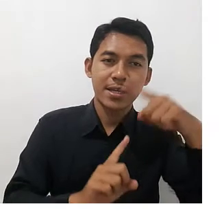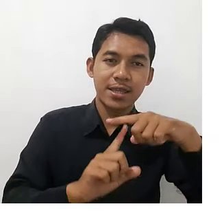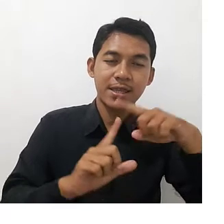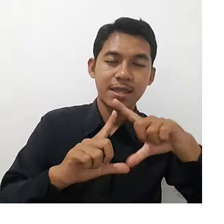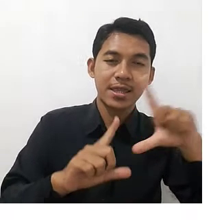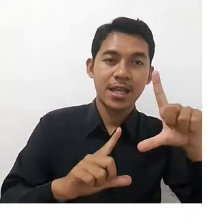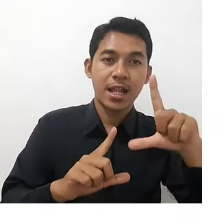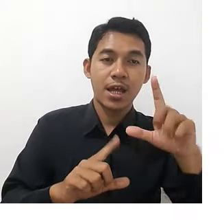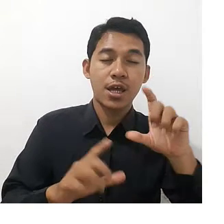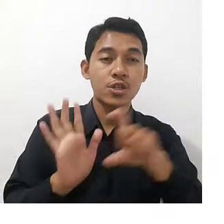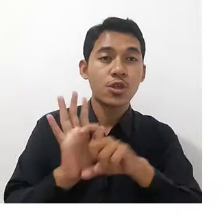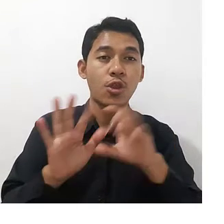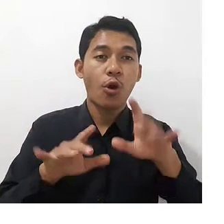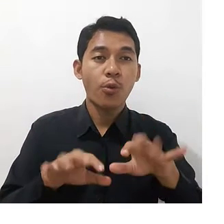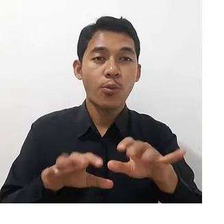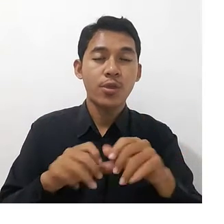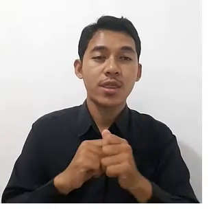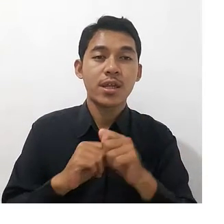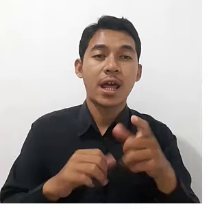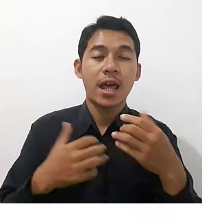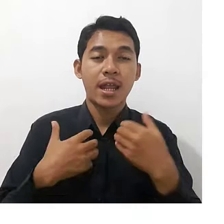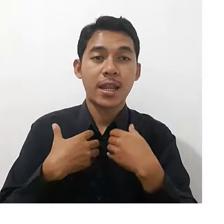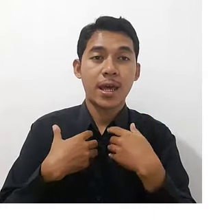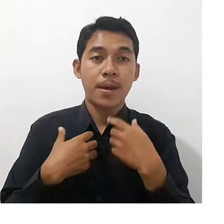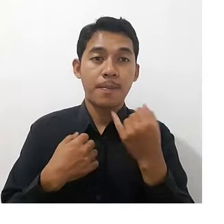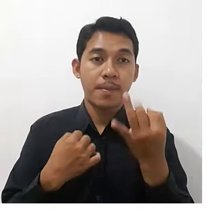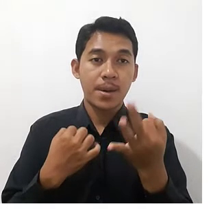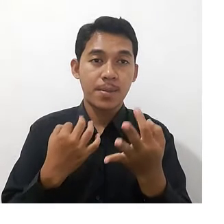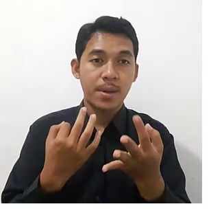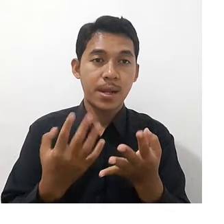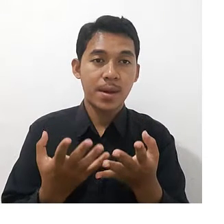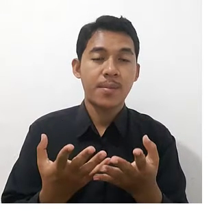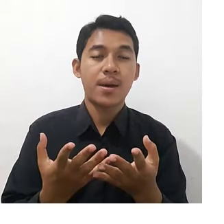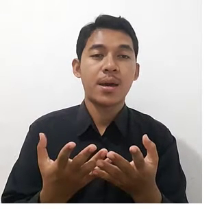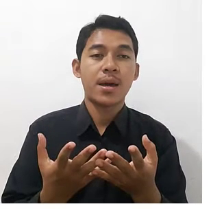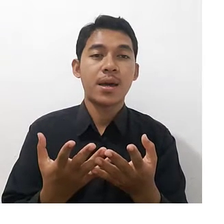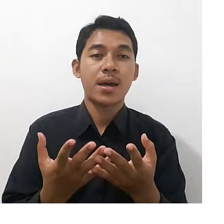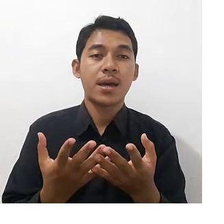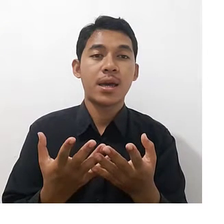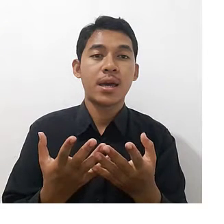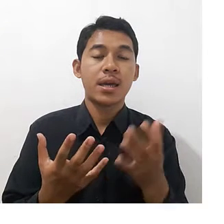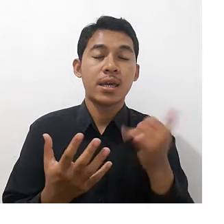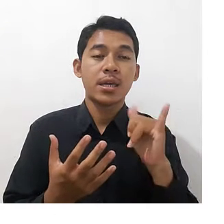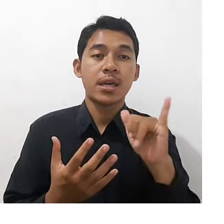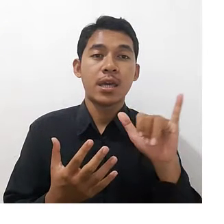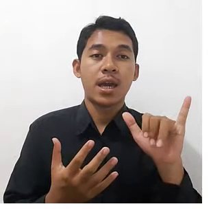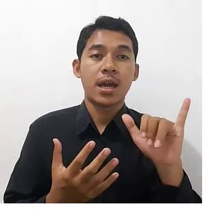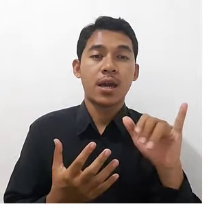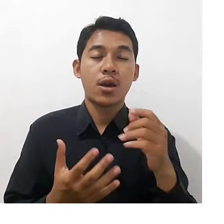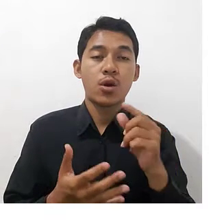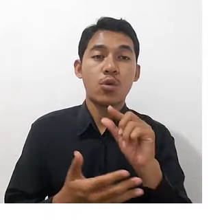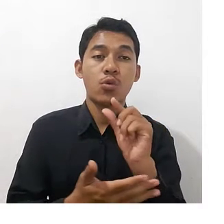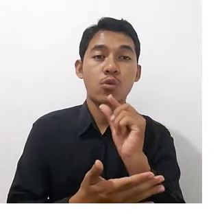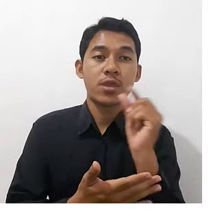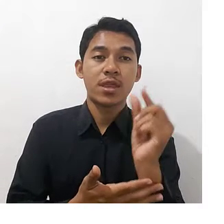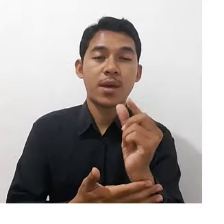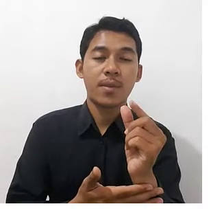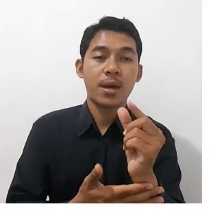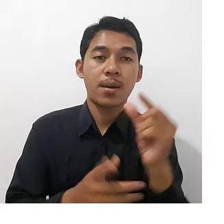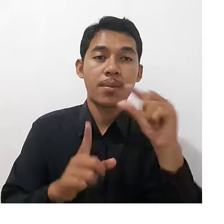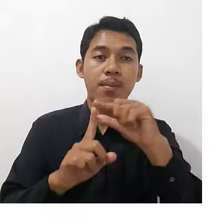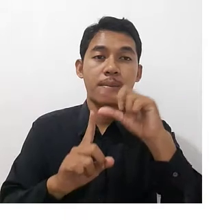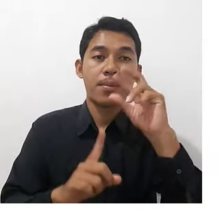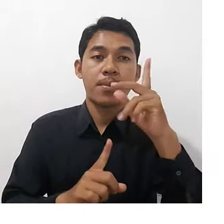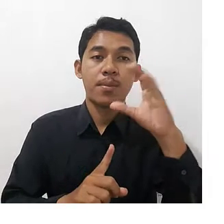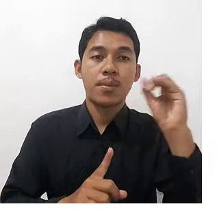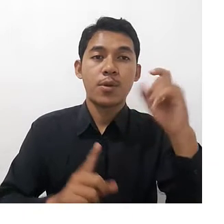komputer. Jadi kan komputer itu kan dia terdiri dari, misalkan yang paling utamanya deh, misalkan prosesor. Prosesor itu kan